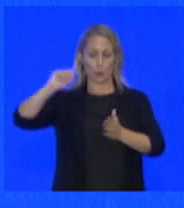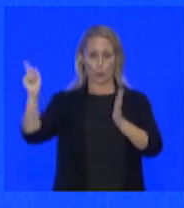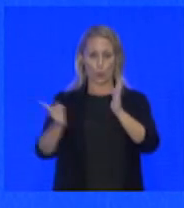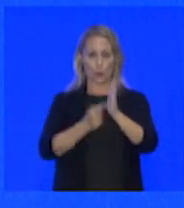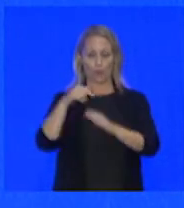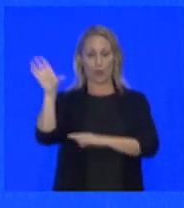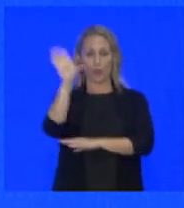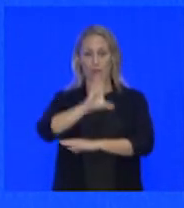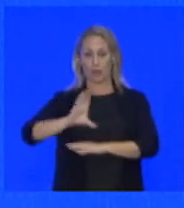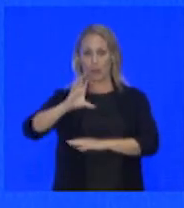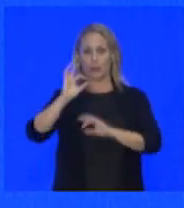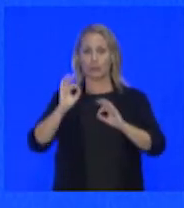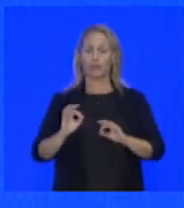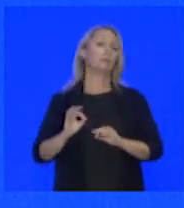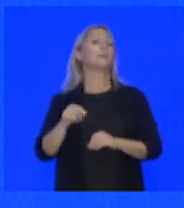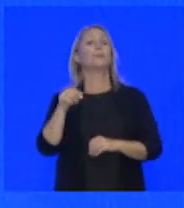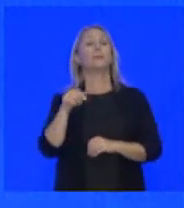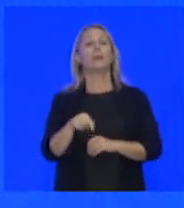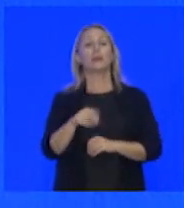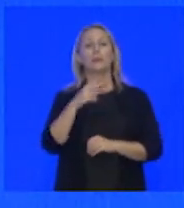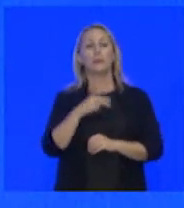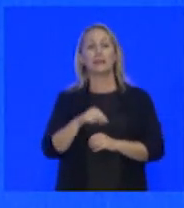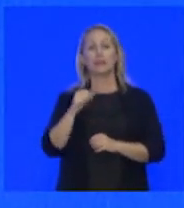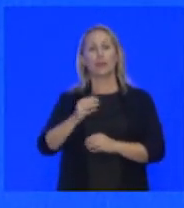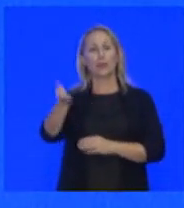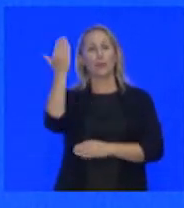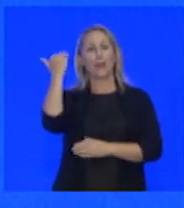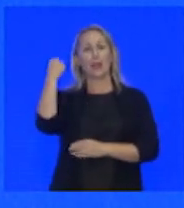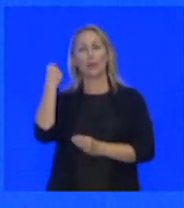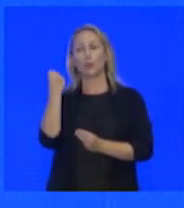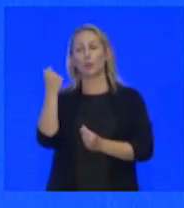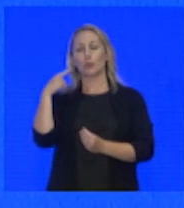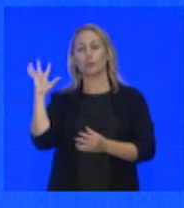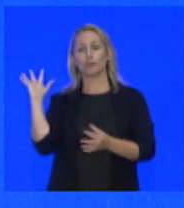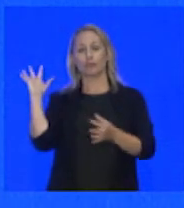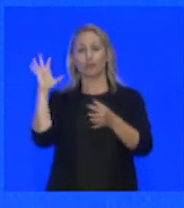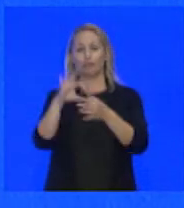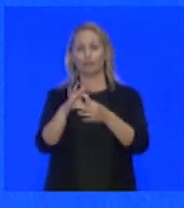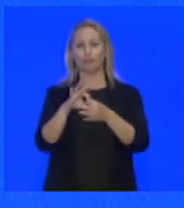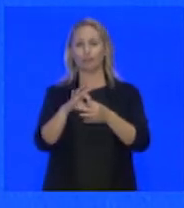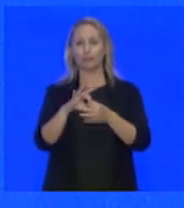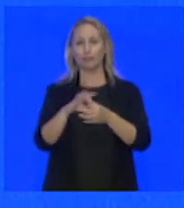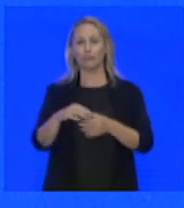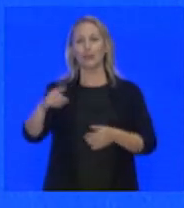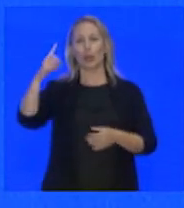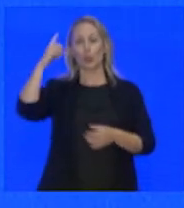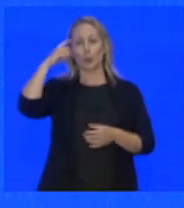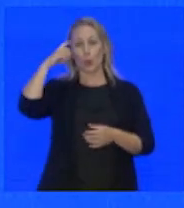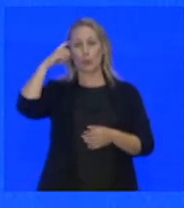Έκθεση με 2 αναφορές που έρχονται από το παρελθόν. Αλλά νομίζω ότι